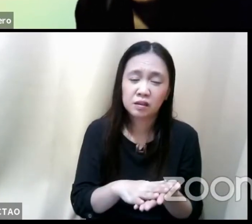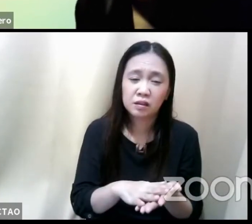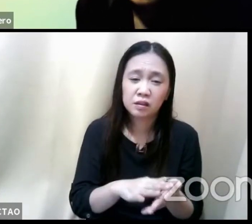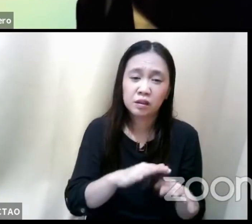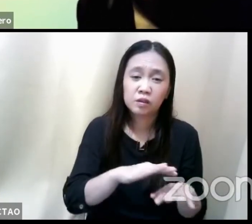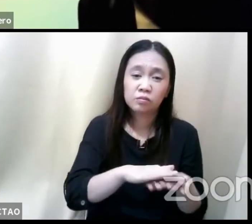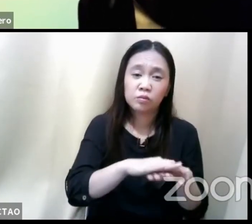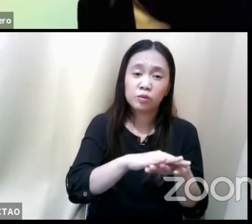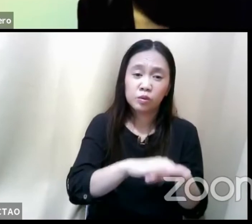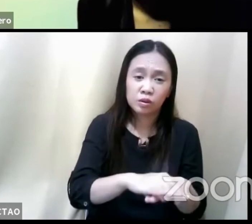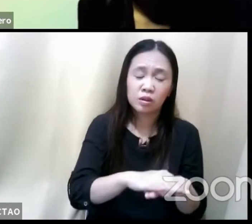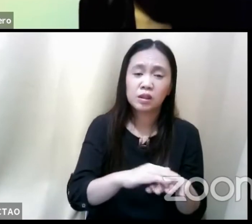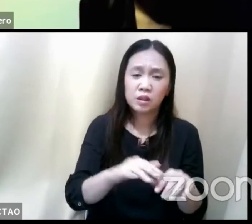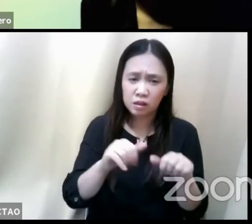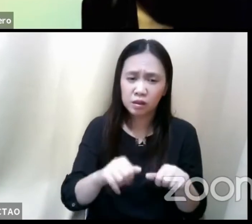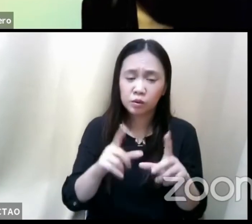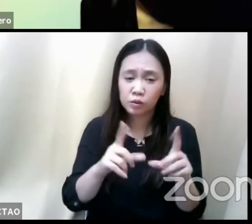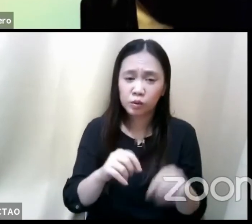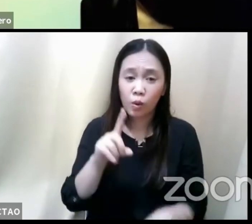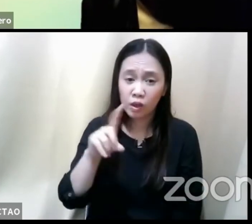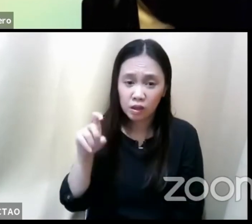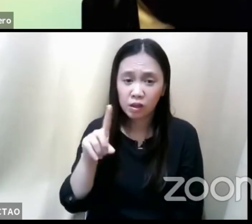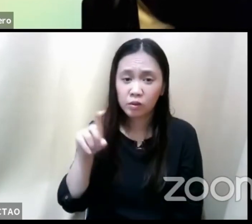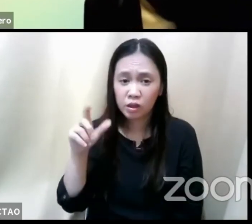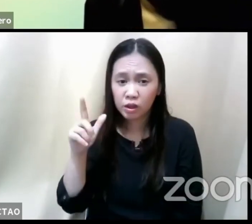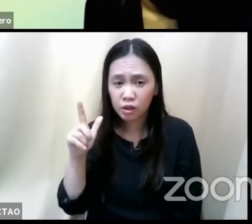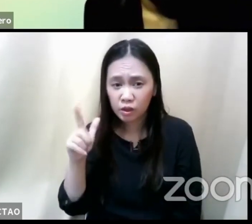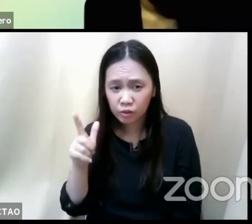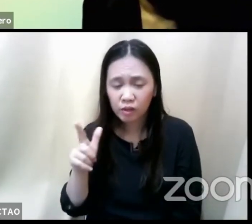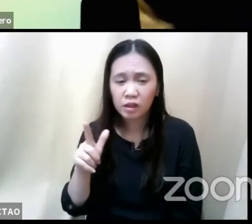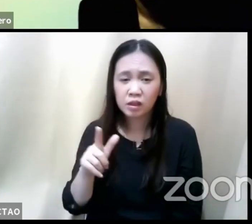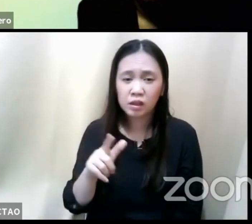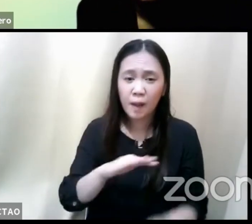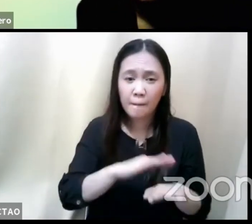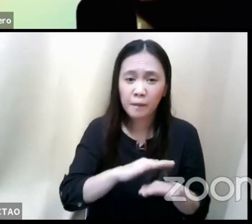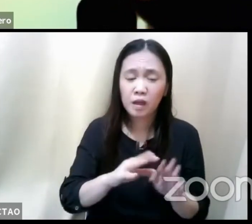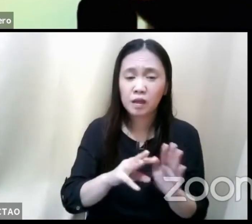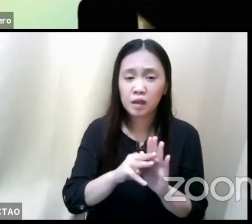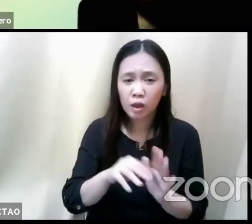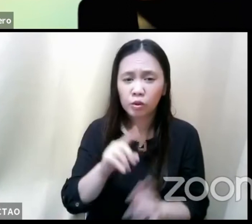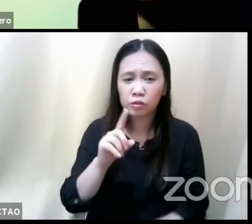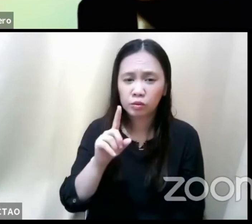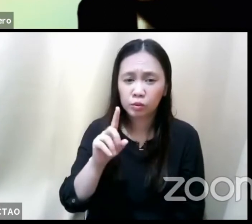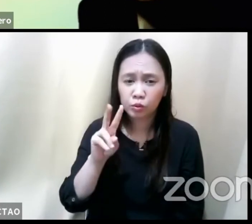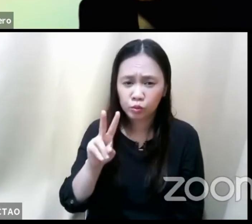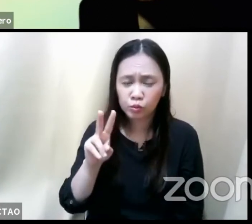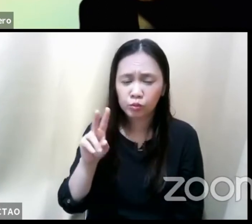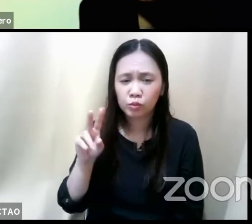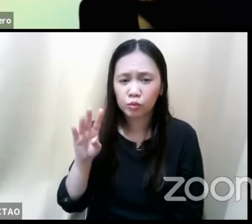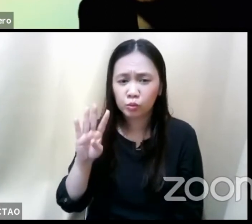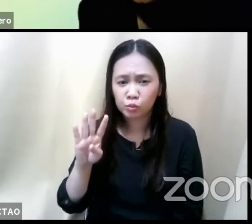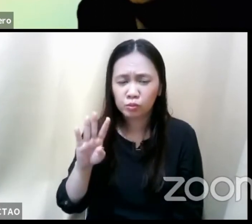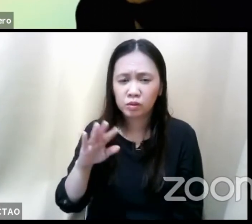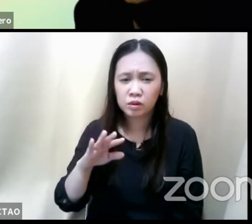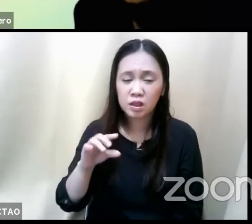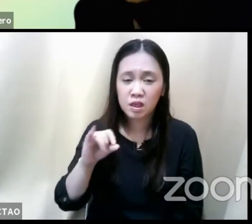120 chest compressions per minute, yung 2 to 2.4 inches depth do sa chest niya,